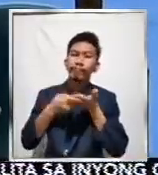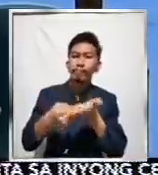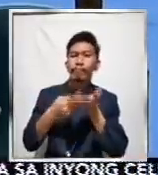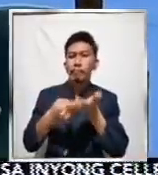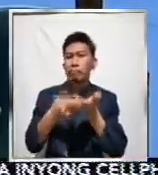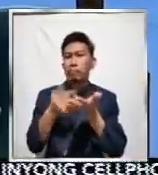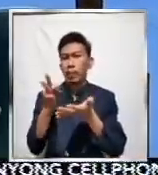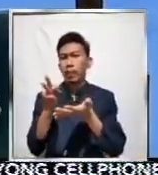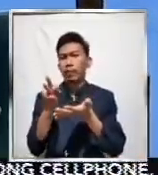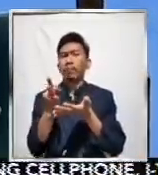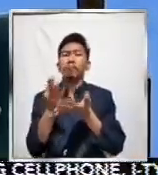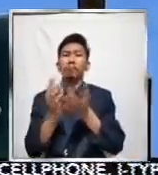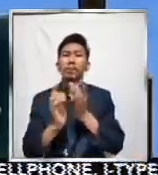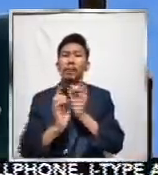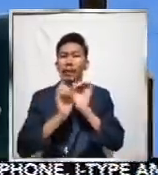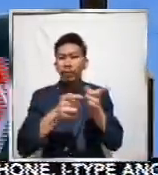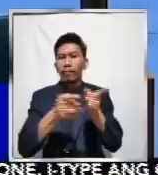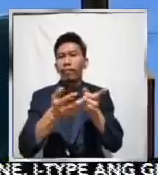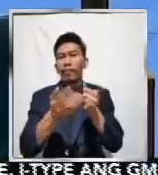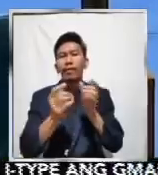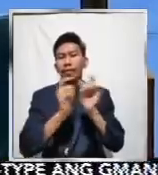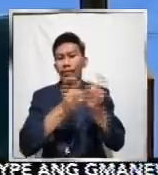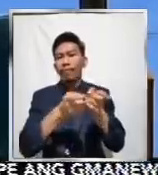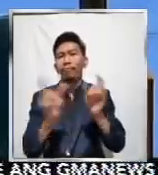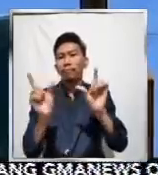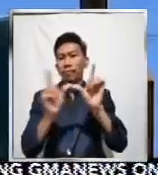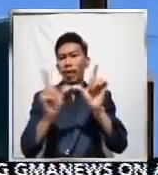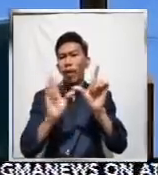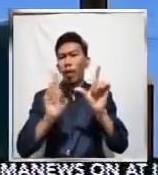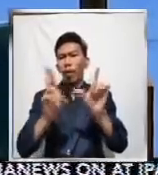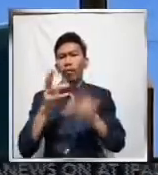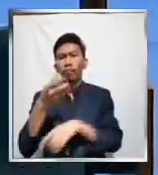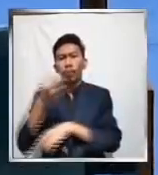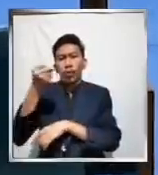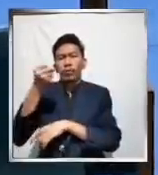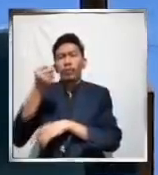prangkisa o hindi. Victoria Tulad, Nakatutok, 24 Oras.